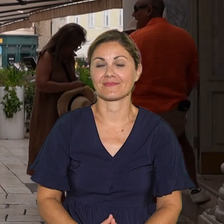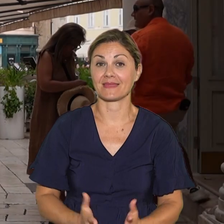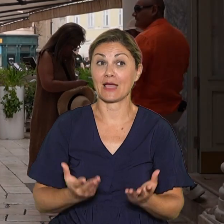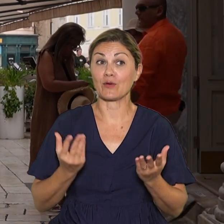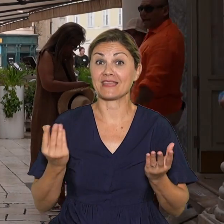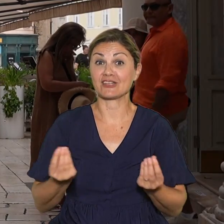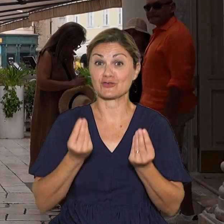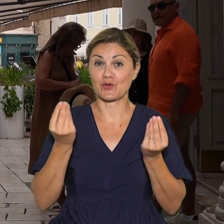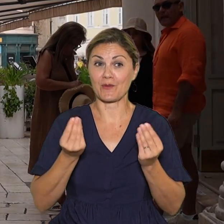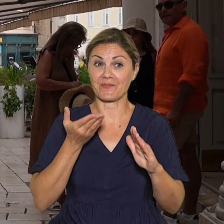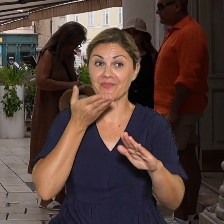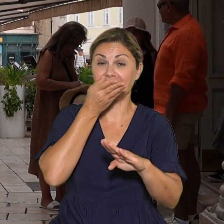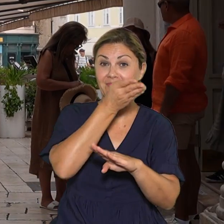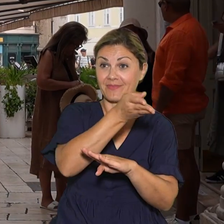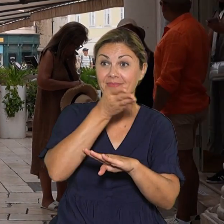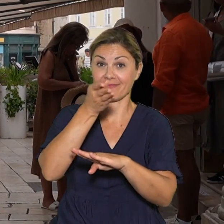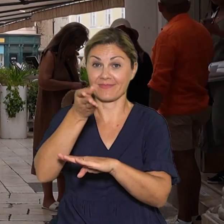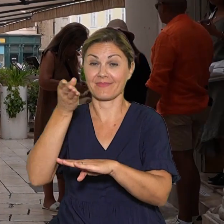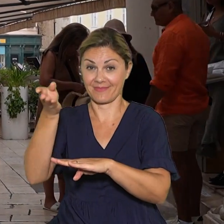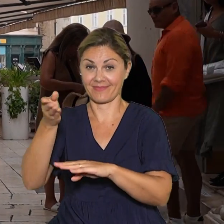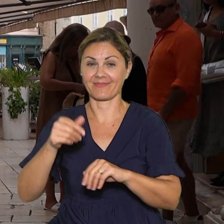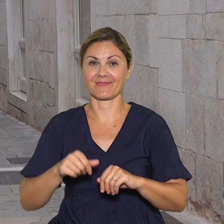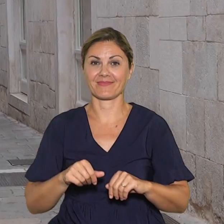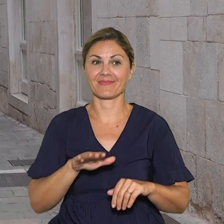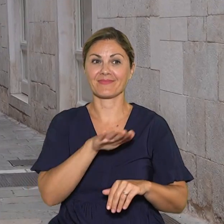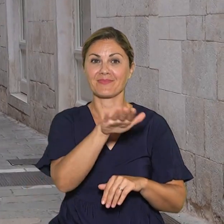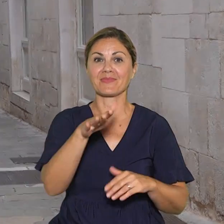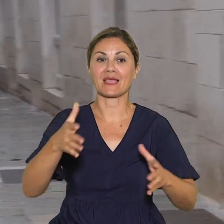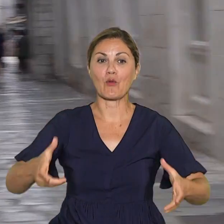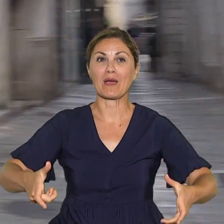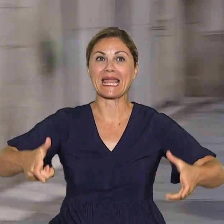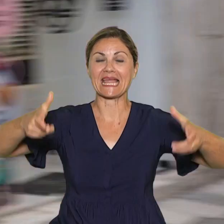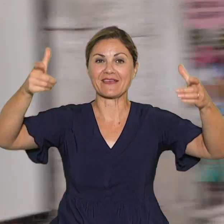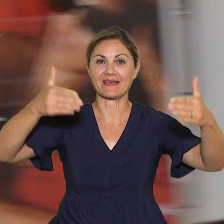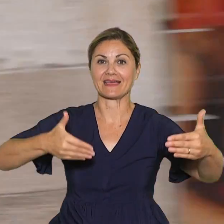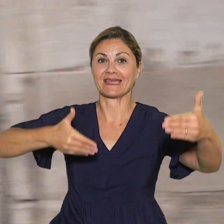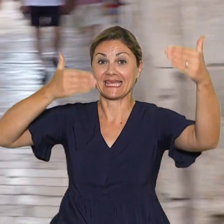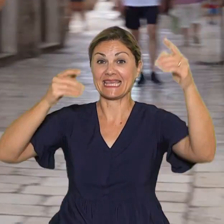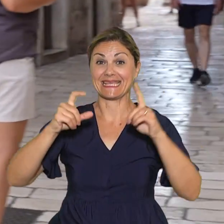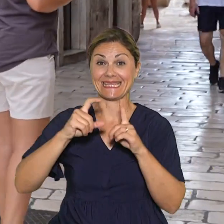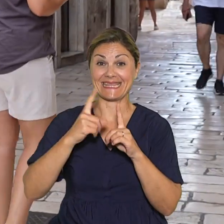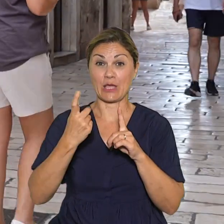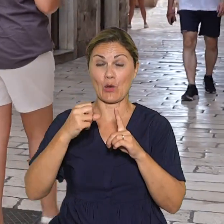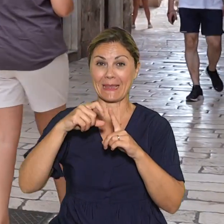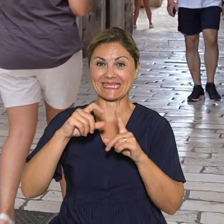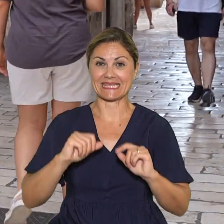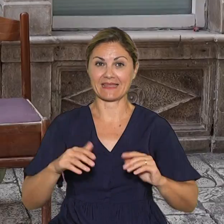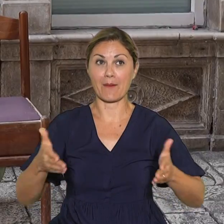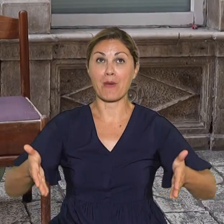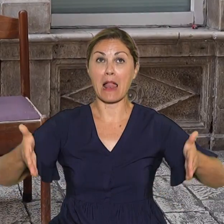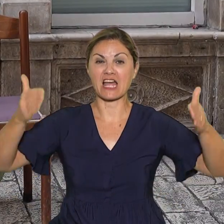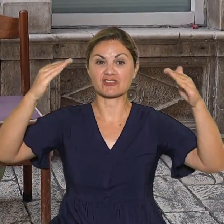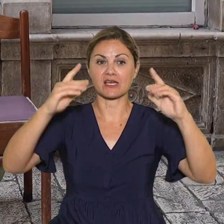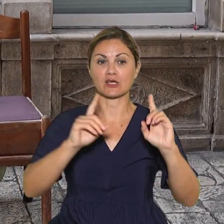Ako ste ikada posjetili Split, nju sigurno znate. Okružena zidinama Dioklecijanove palače, Marija Pralija već više od